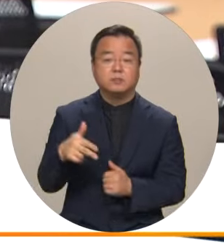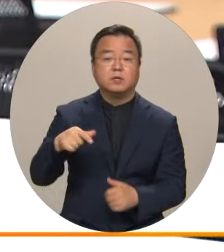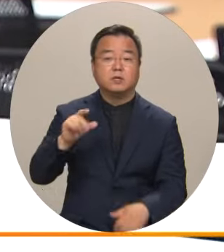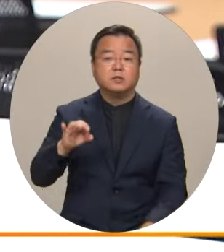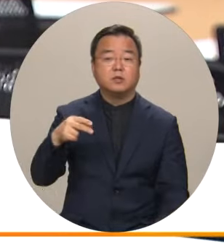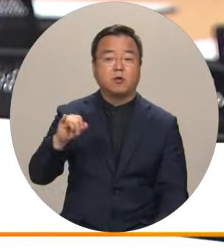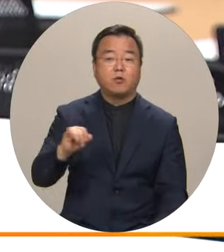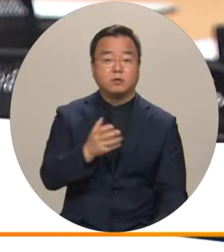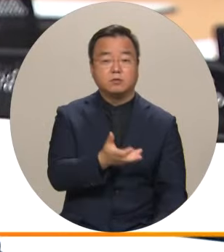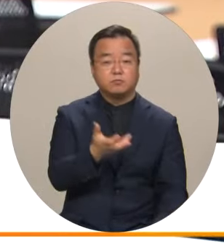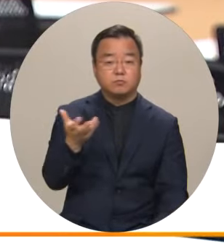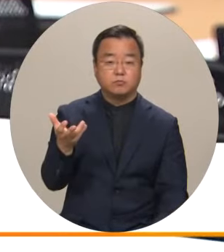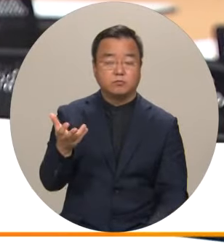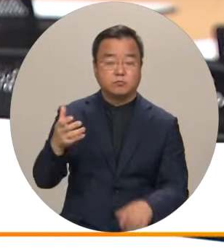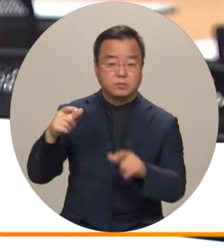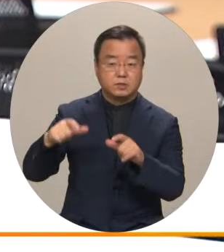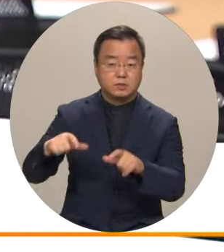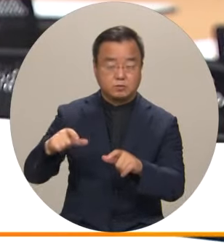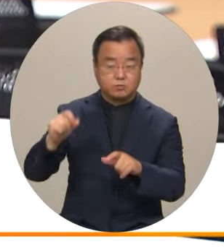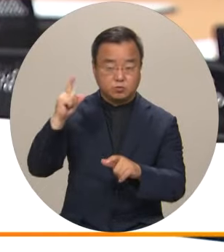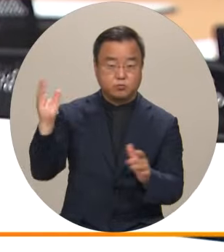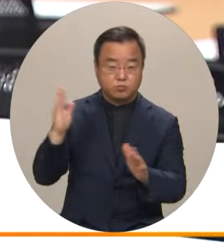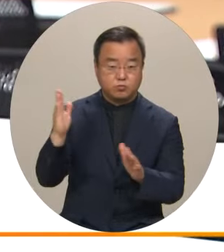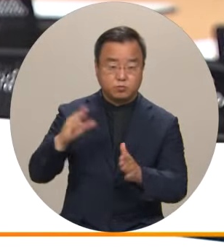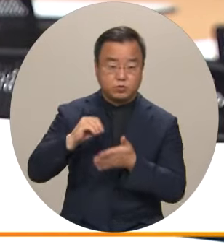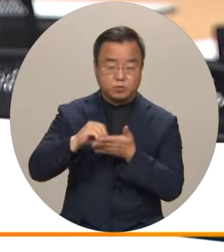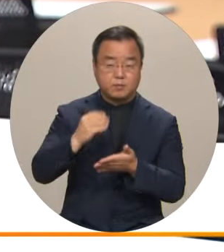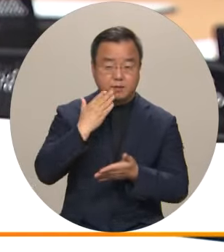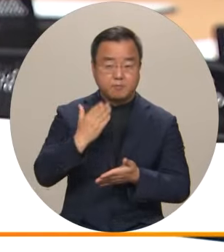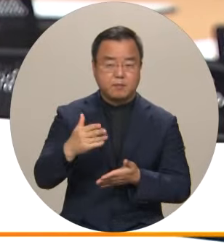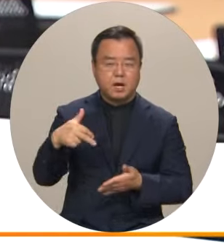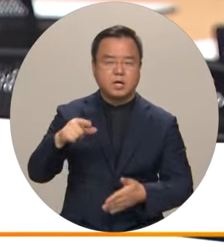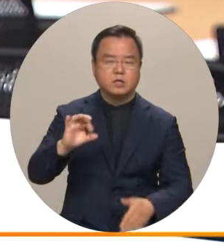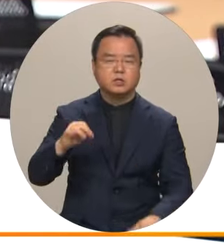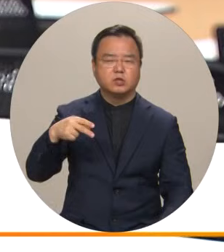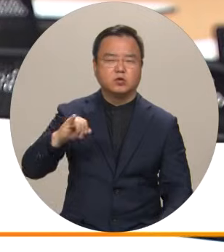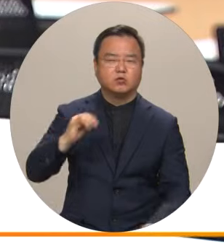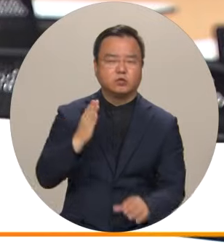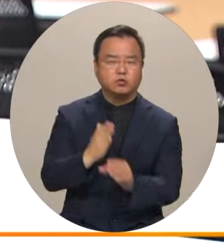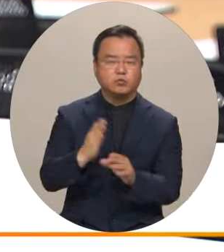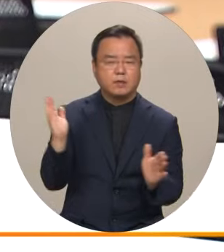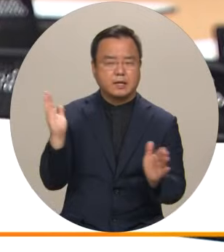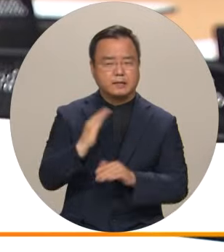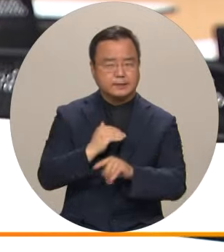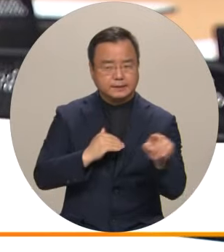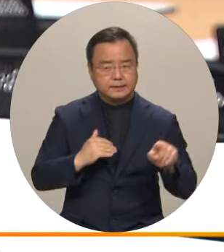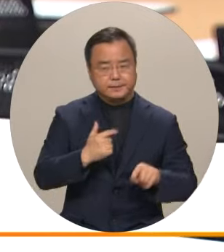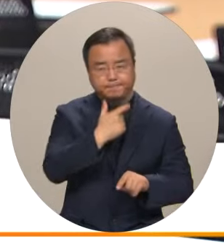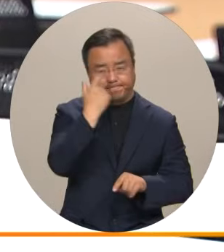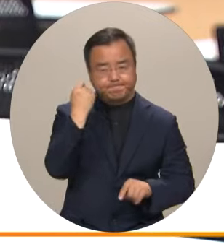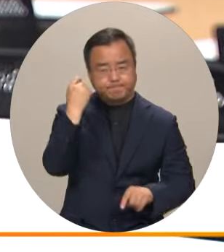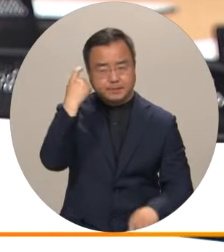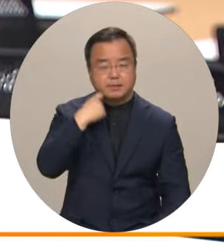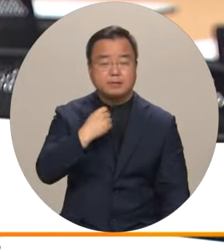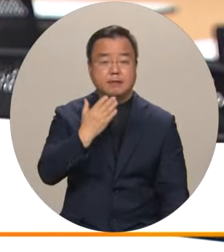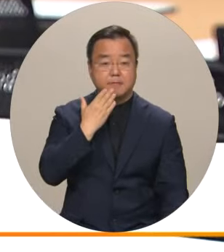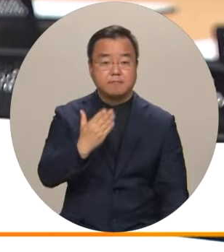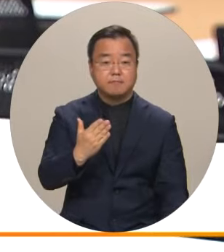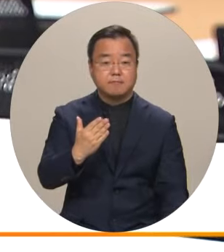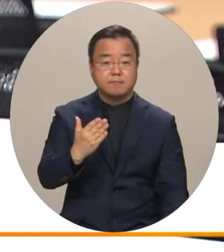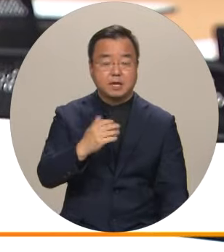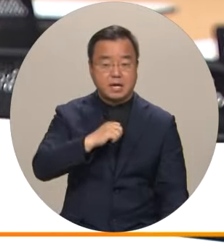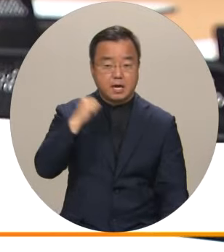정시도 지역인 할 수 있으니까 근데 이제 정시에서도 학생들이 부족할 수는 있죠 그니까 커트라인이 정시 쪽